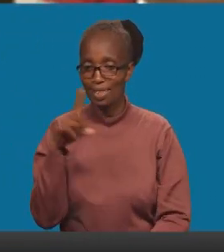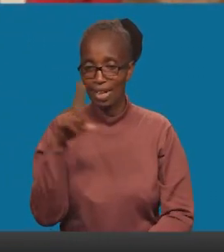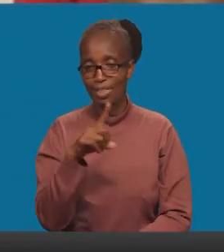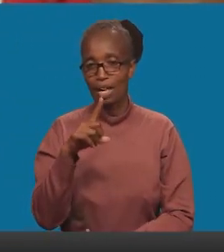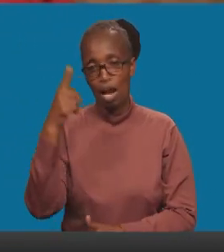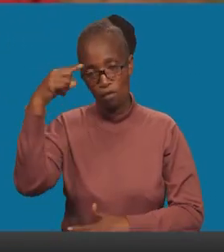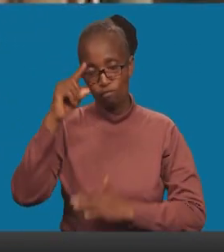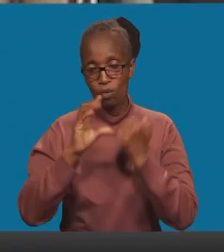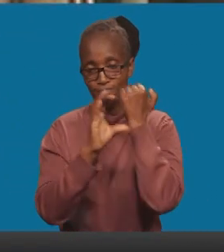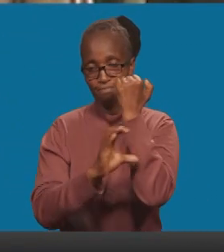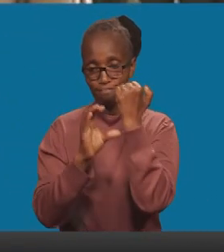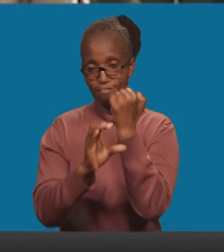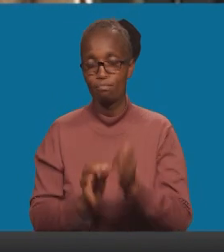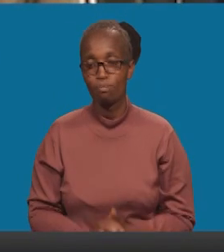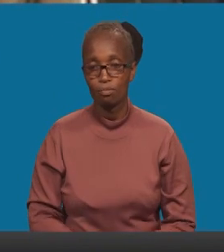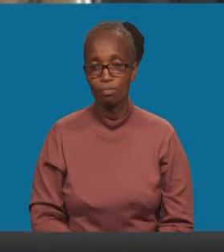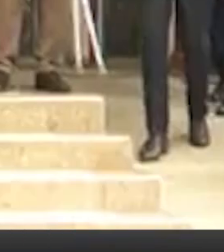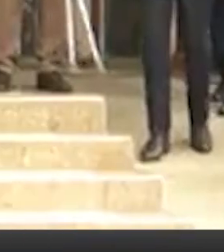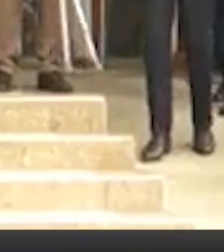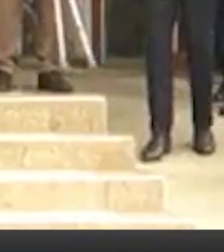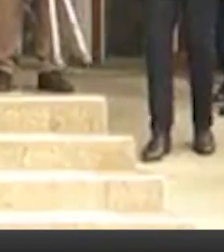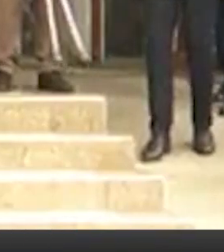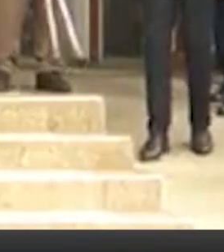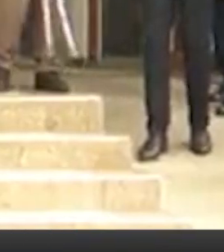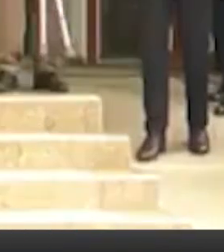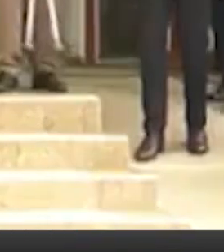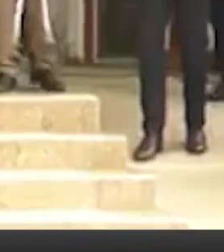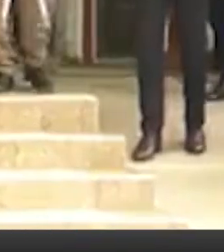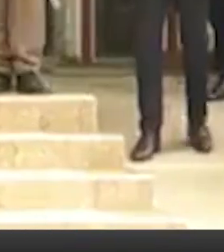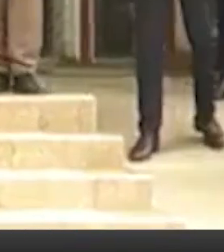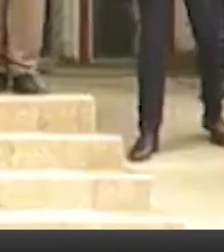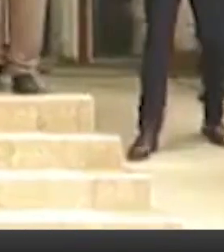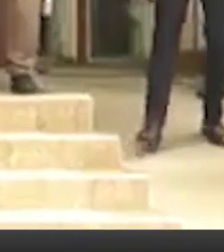usalama wa nchi. Faith Ndeto, Undugu TV.